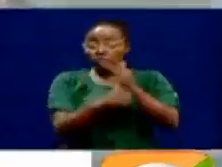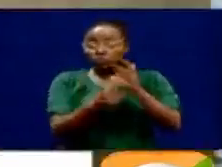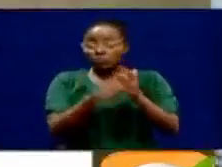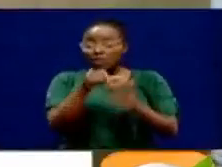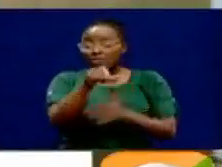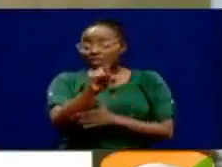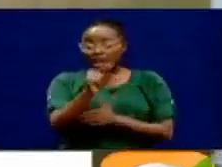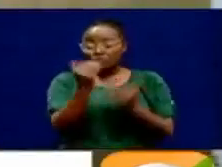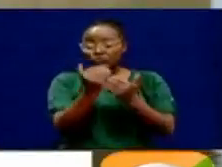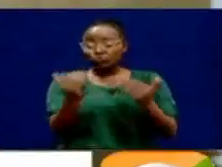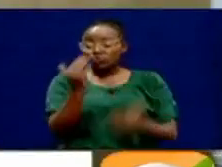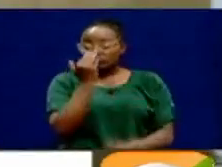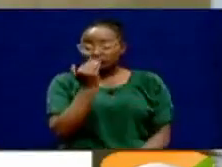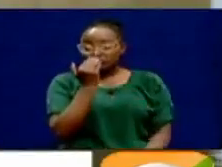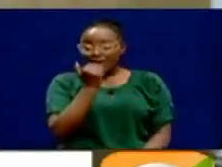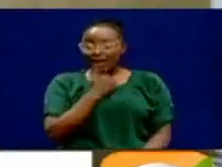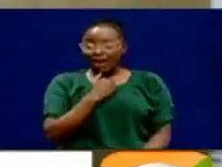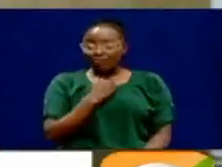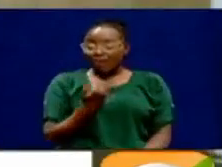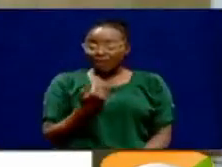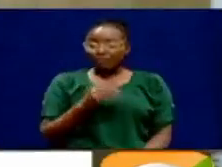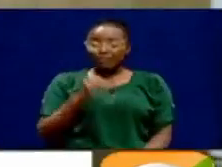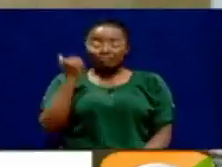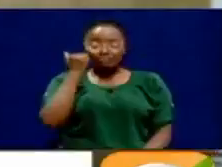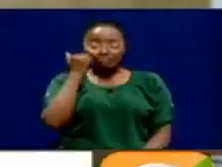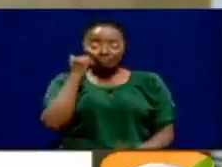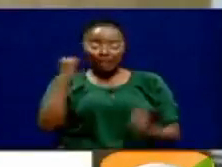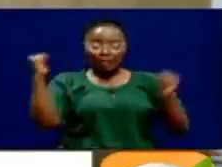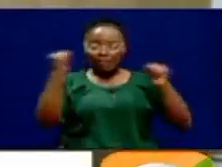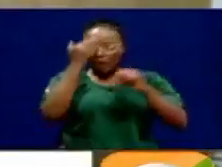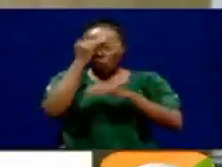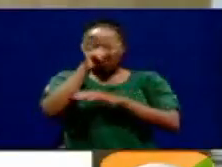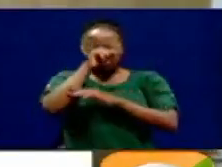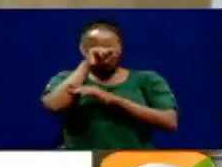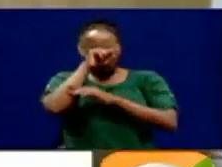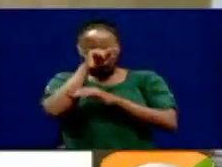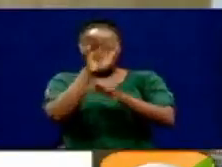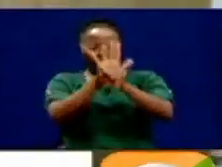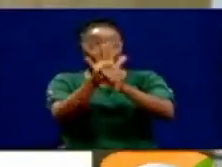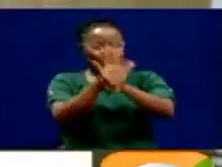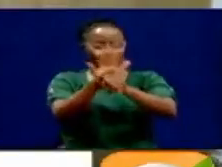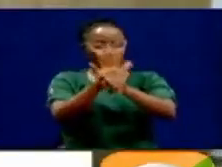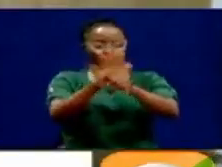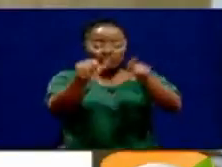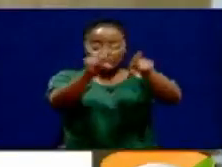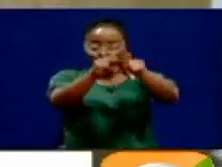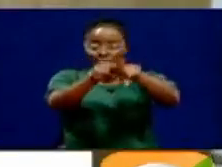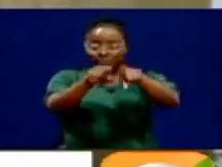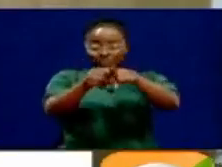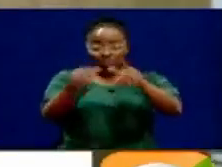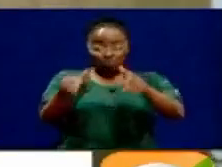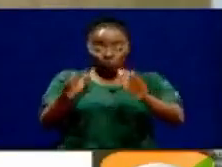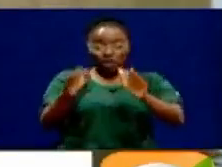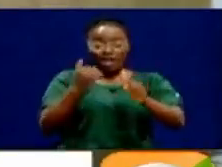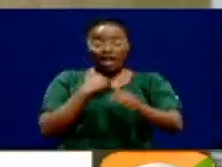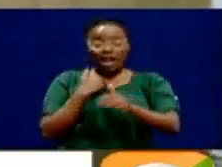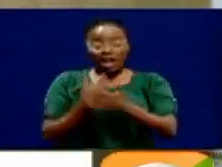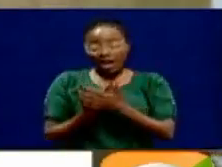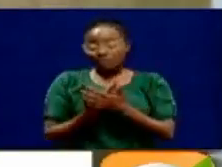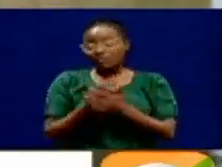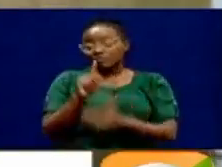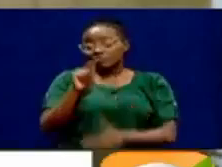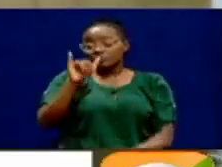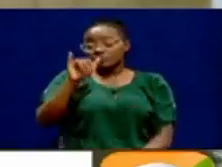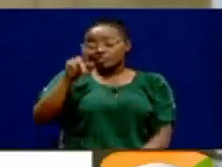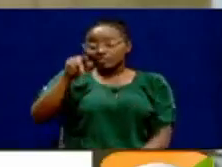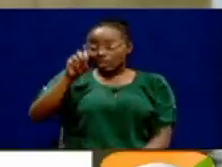wao na homa, kuna outbreak ya malaria. Kwa sababu sahi umbu wamekuwa wengi wamezana, na hivyo hivyo kuna typhoid, kuna kesi